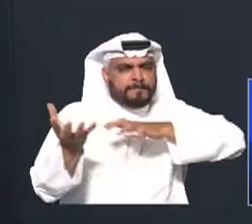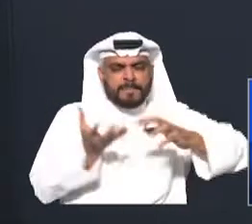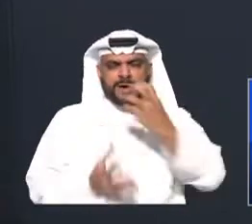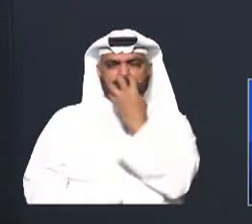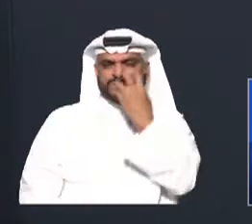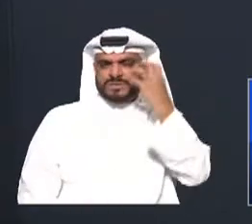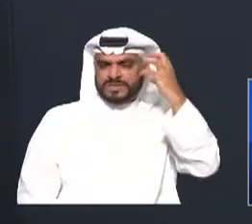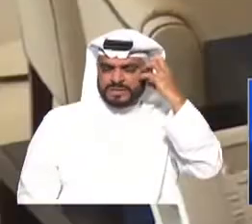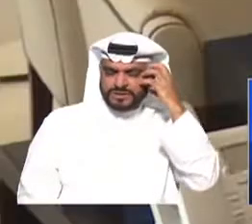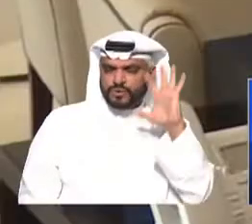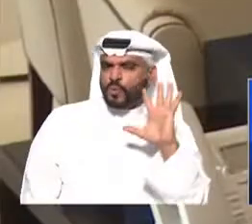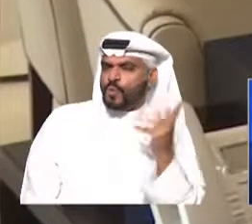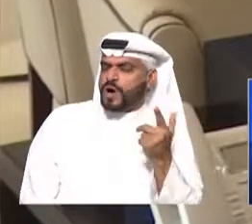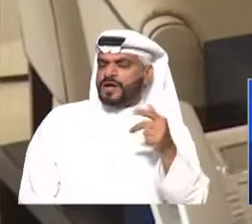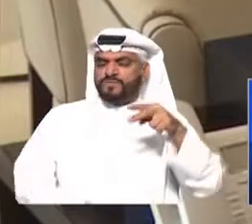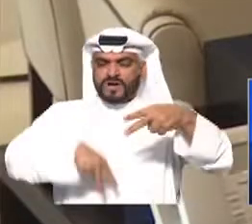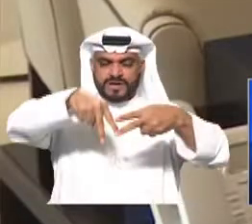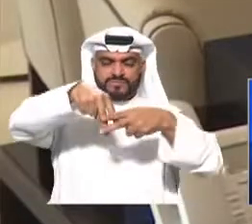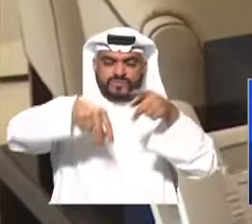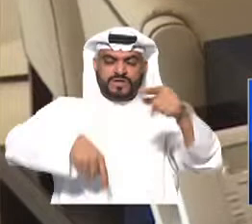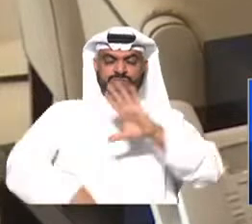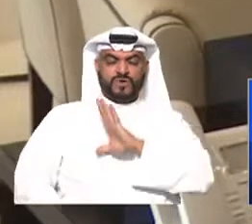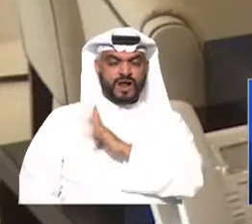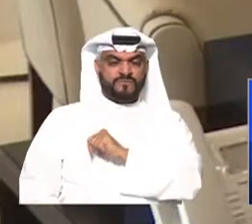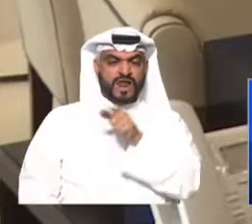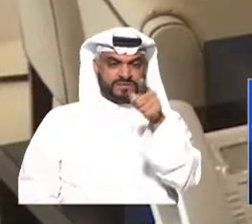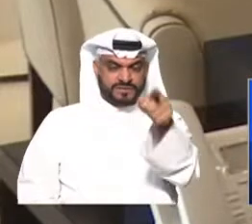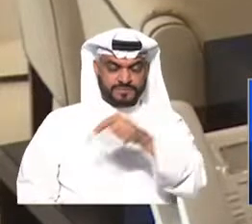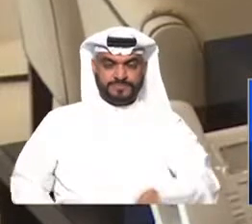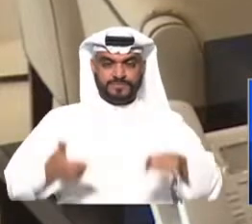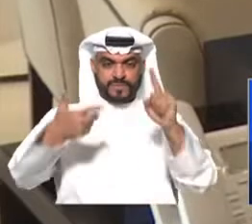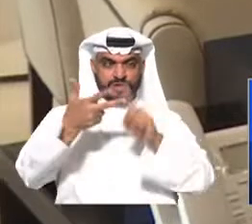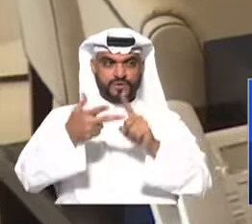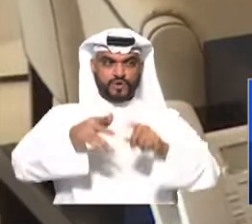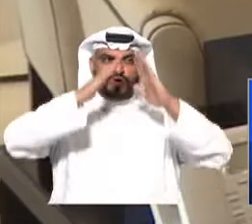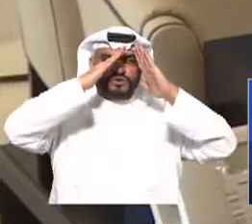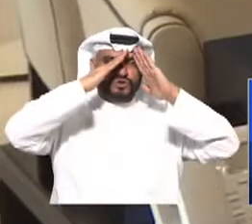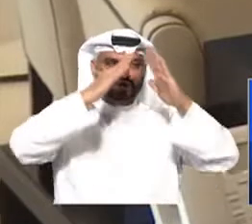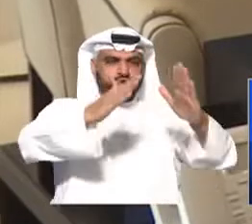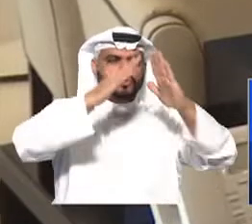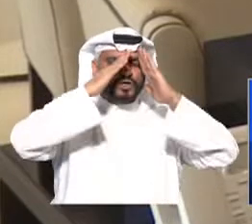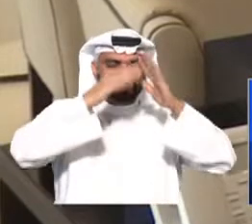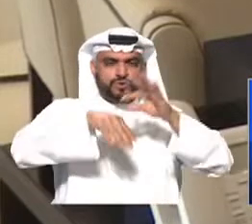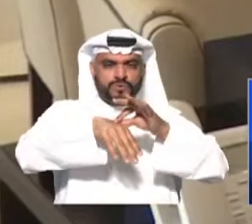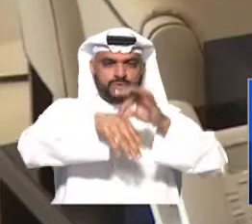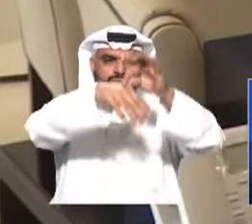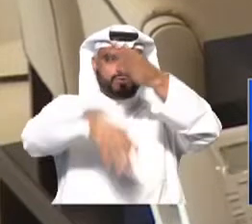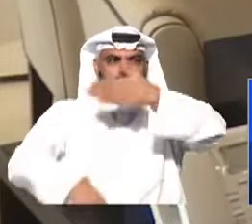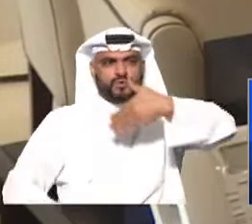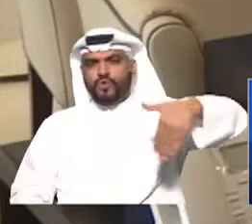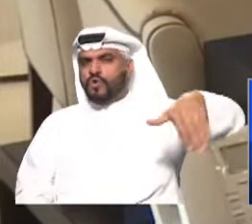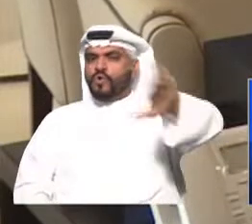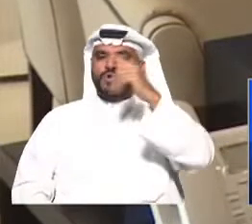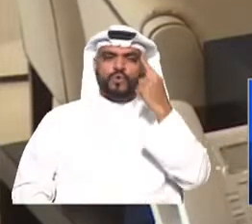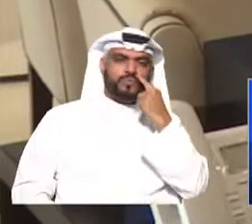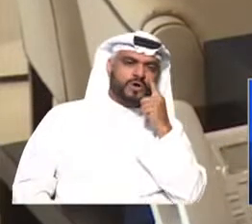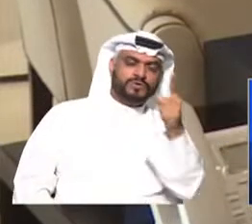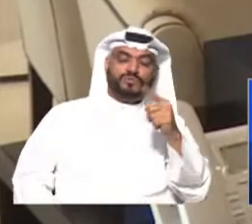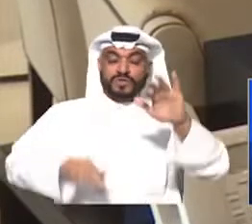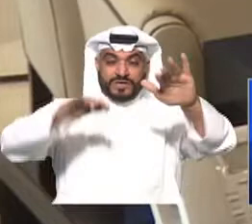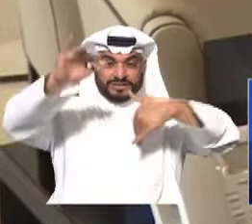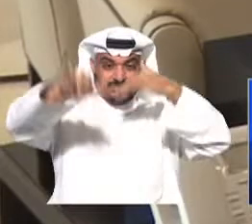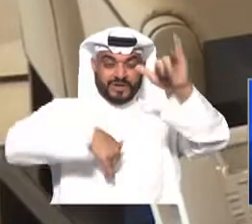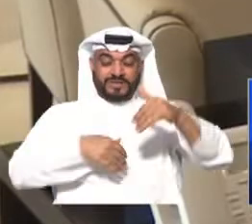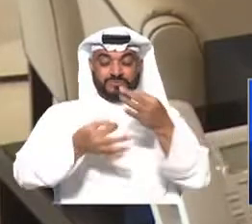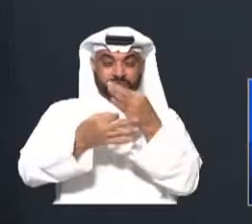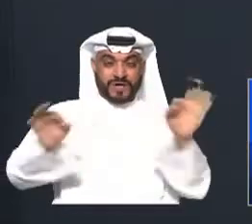مدينة القدس المحتلة. والشكر موصول لكافة الأخوة رؤساء البرلمانات العربية على التفاعل والمشاركة في